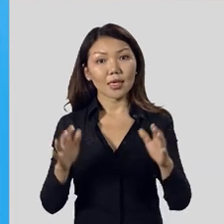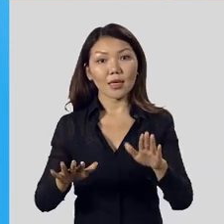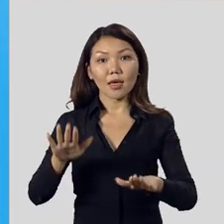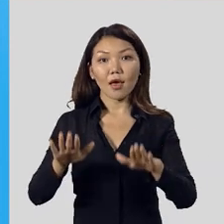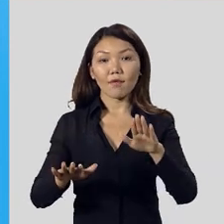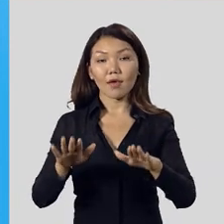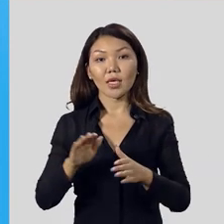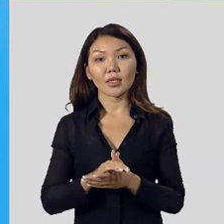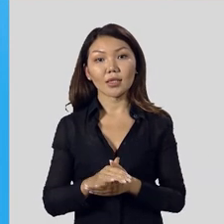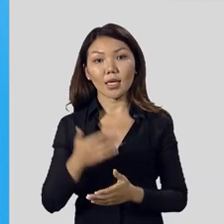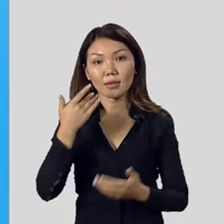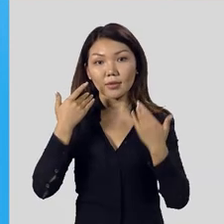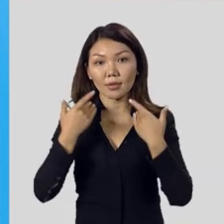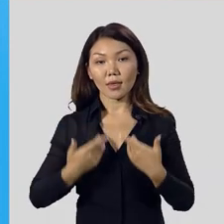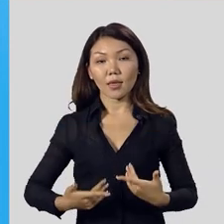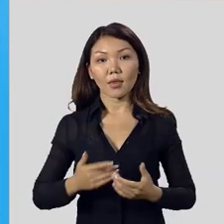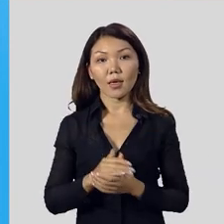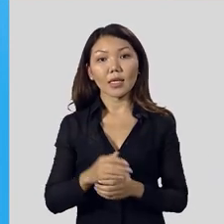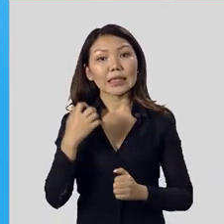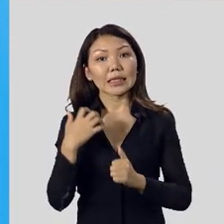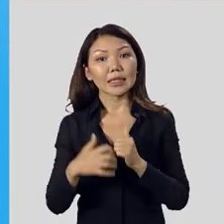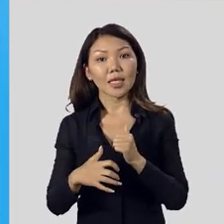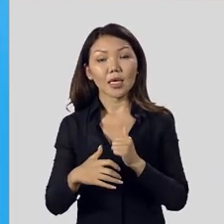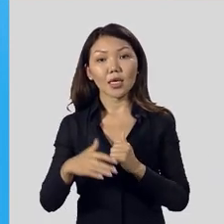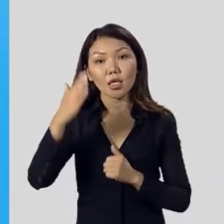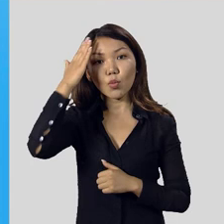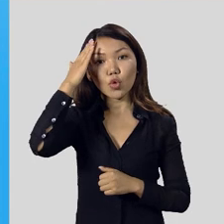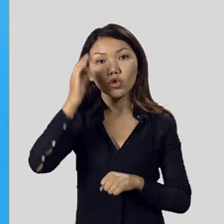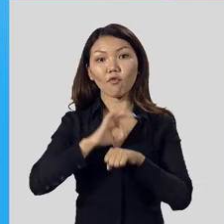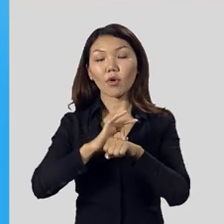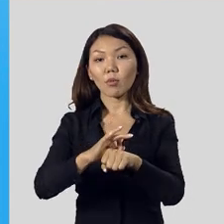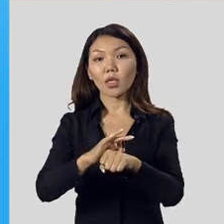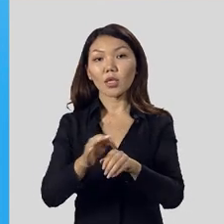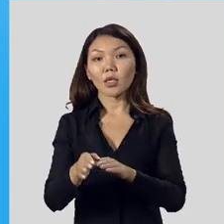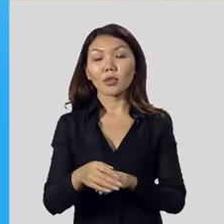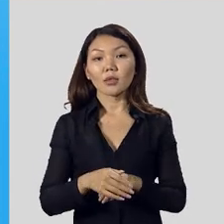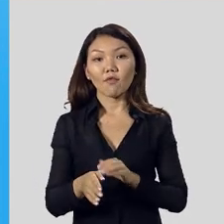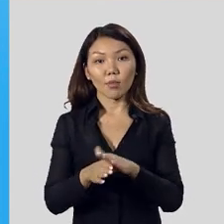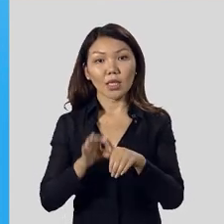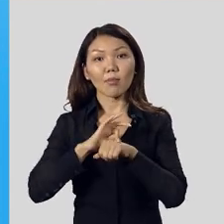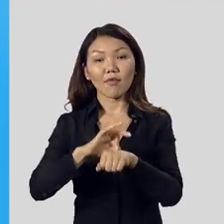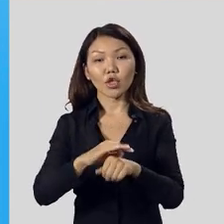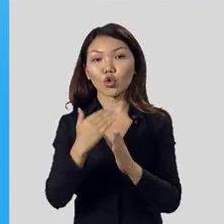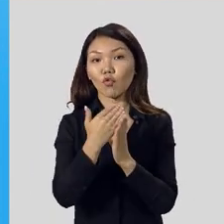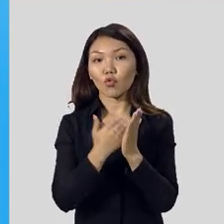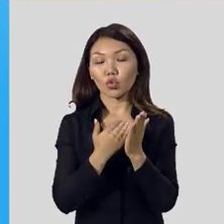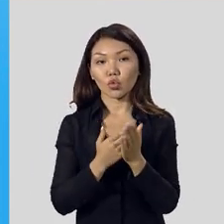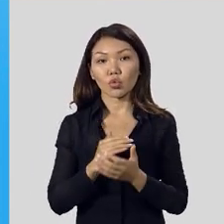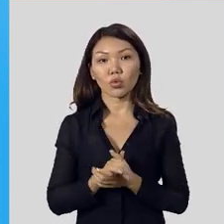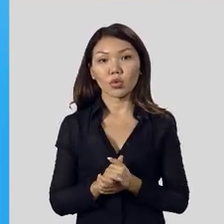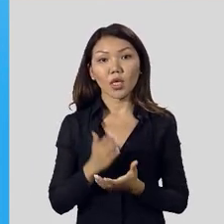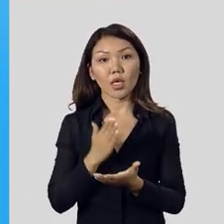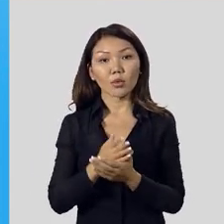равновесия тела. Средний мозг выполняет проводящую функцию. Расположены